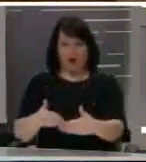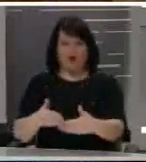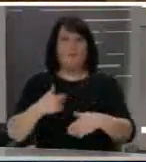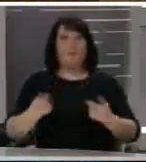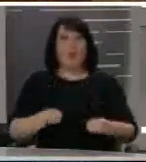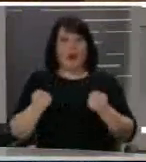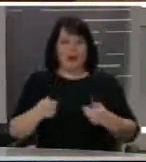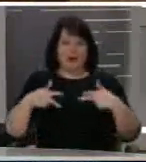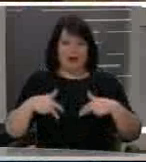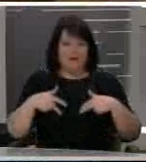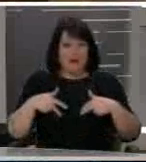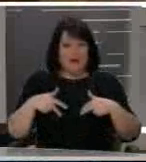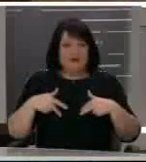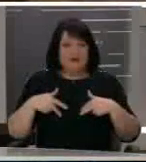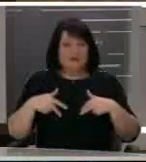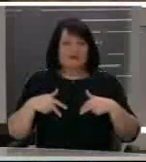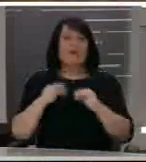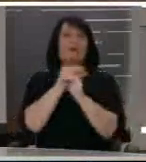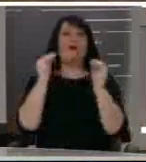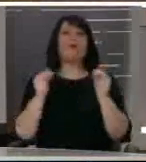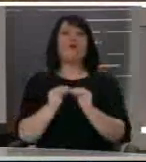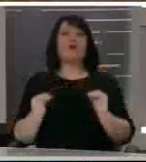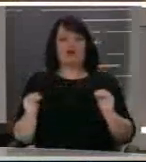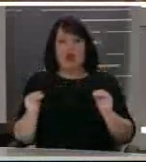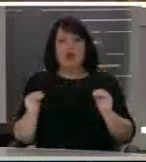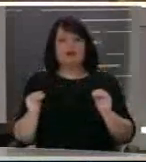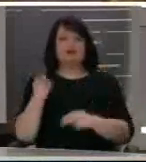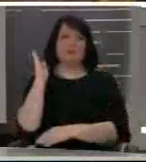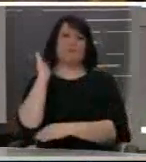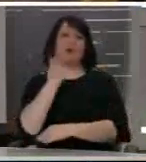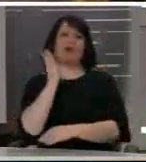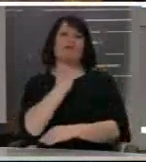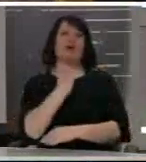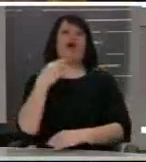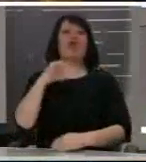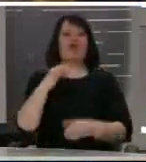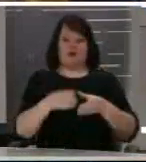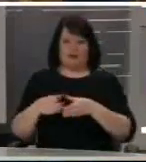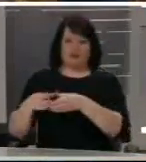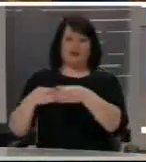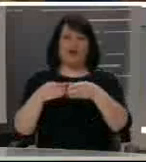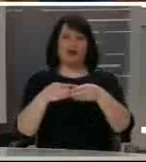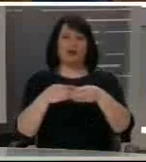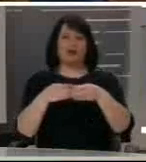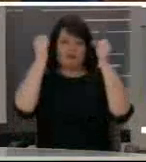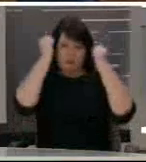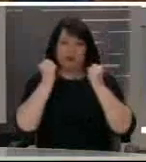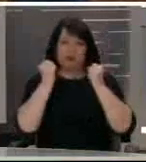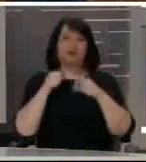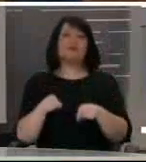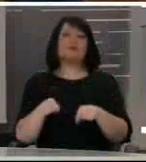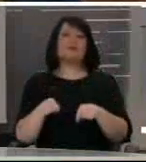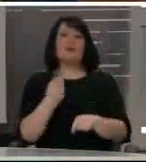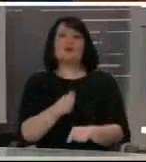χρόνια, χτύπησαν περισσότερο τις ευάλωτες ομάδες πληθυσμού, κατά συνέπεια